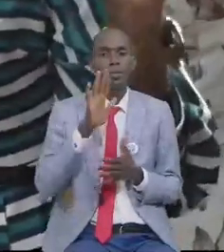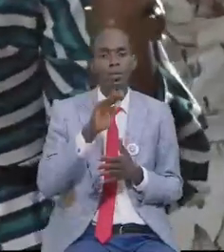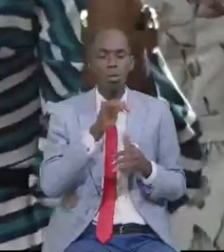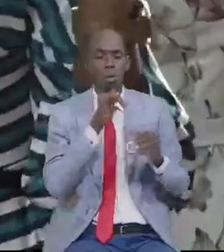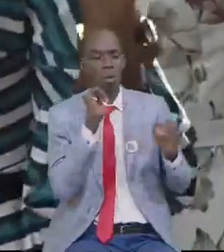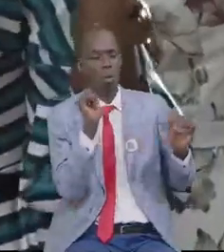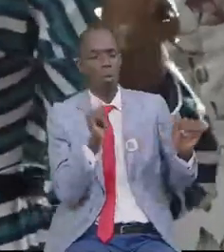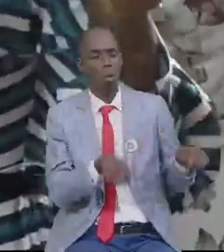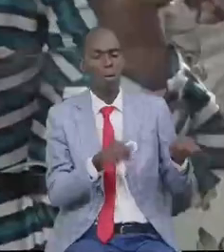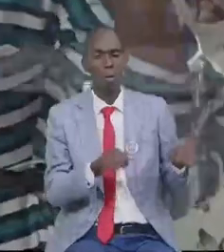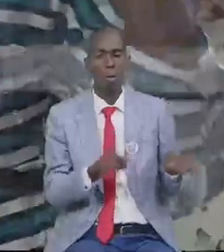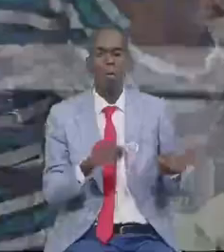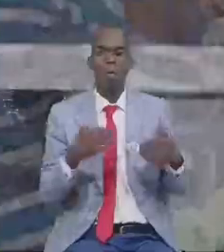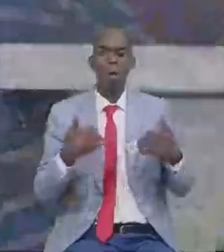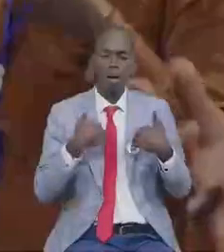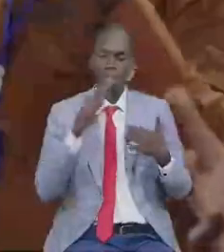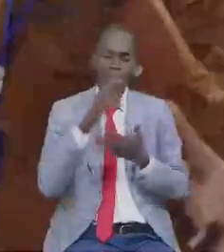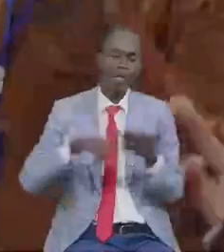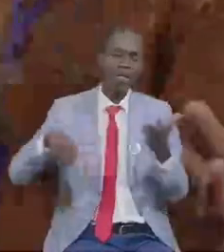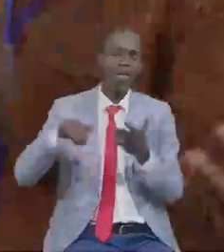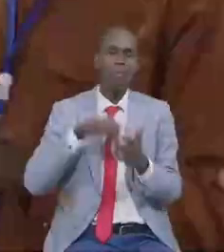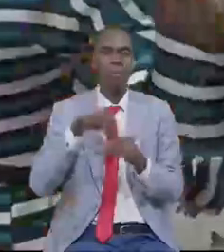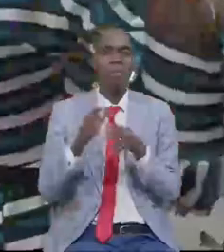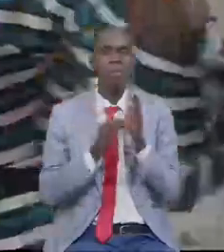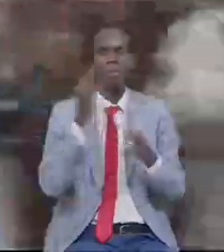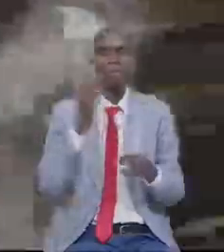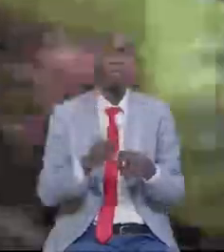Tes impossibilités ont été annulées.